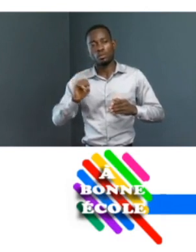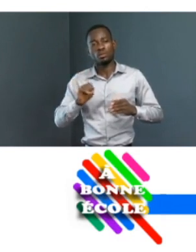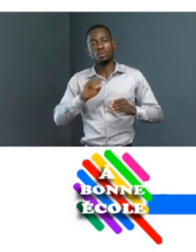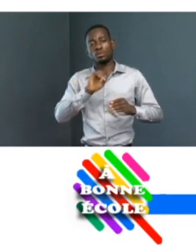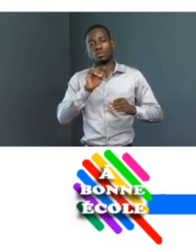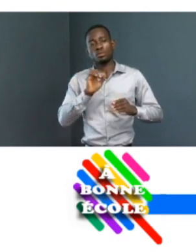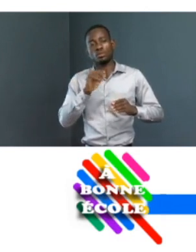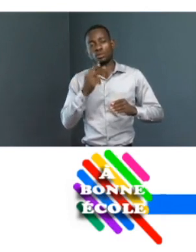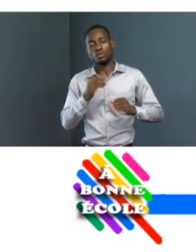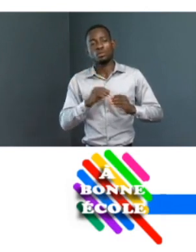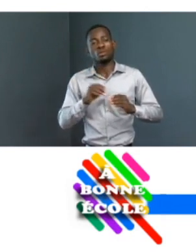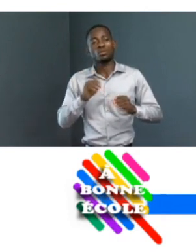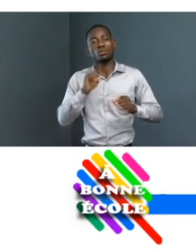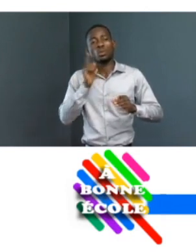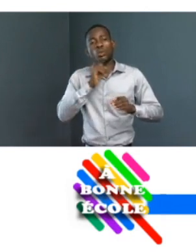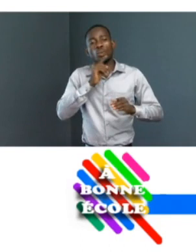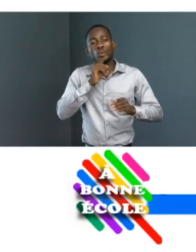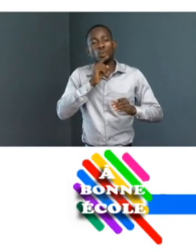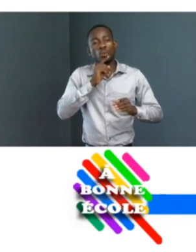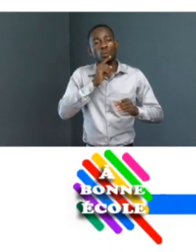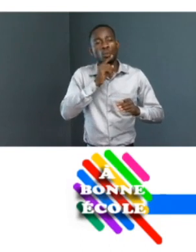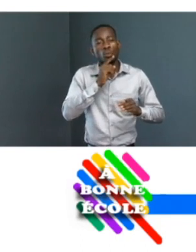objets dans chacun des deux cas?